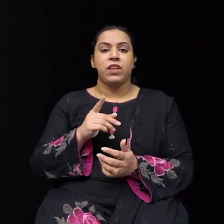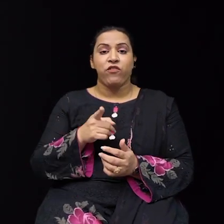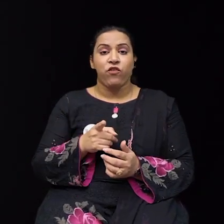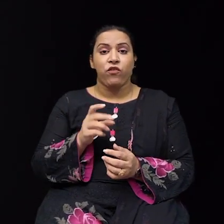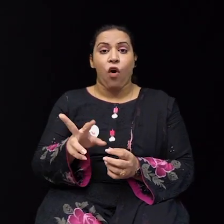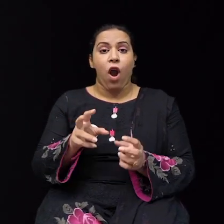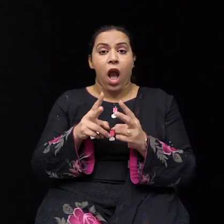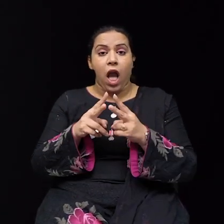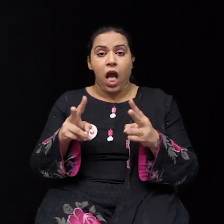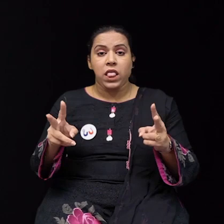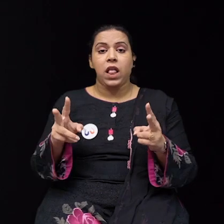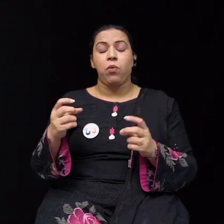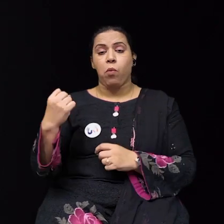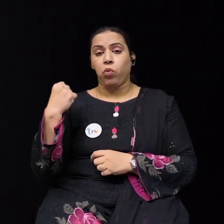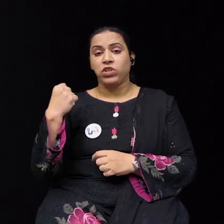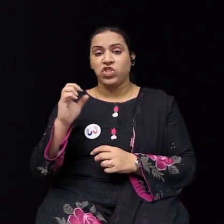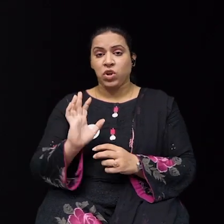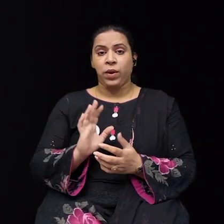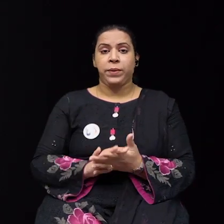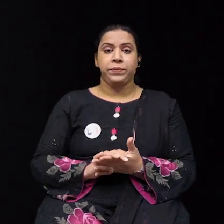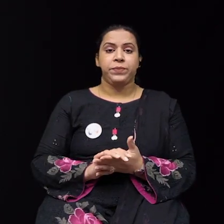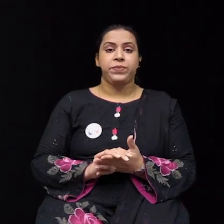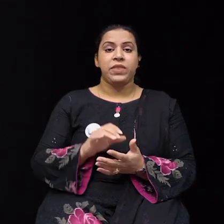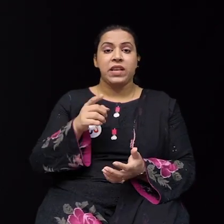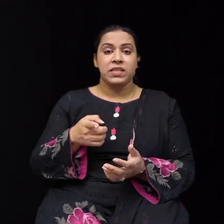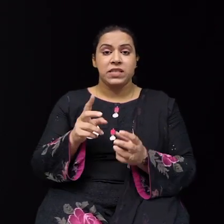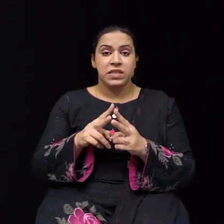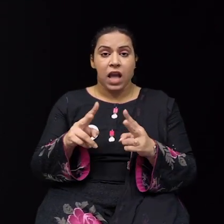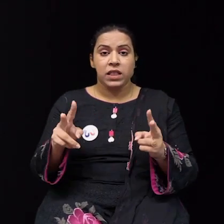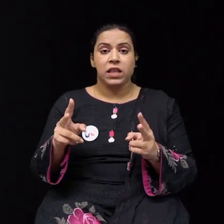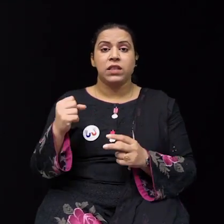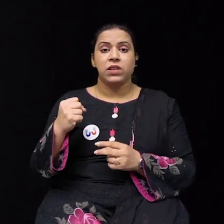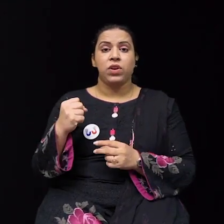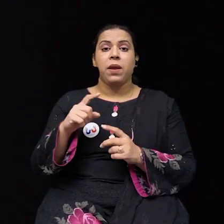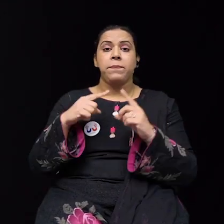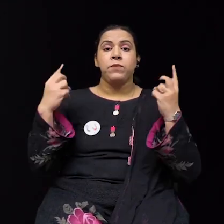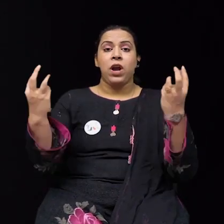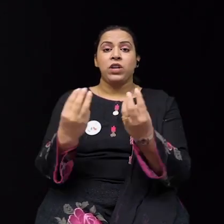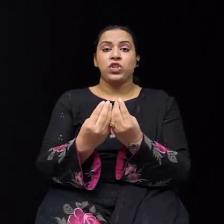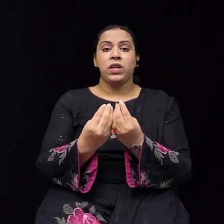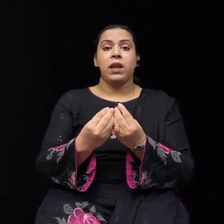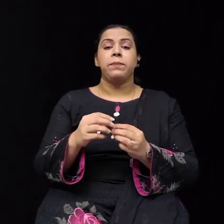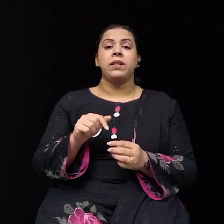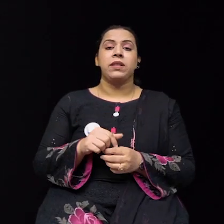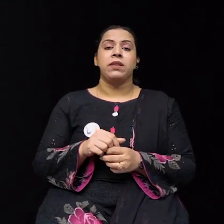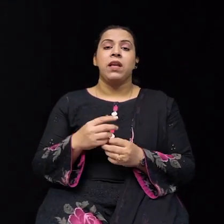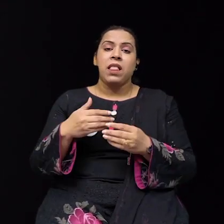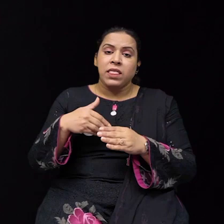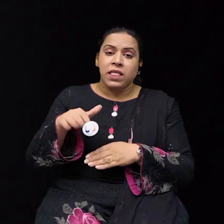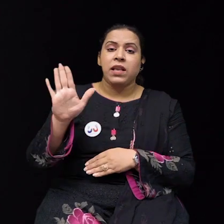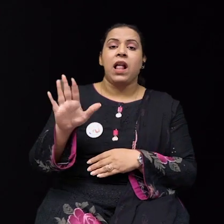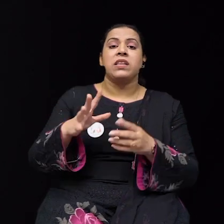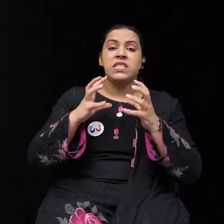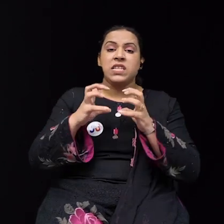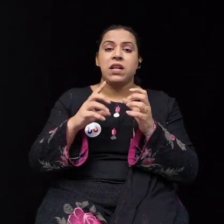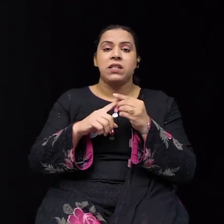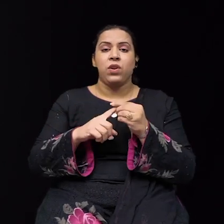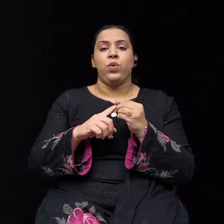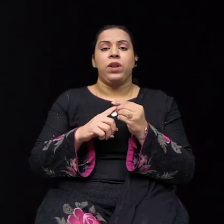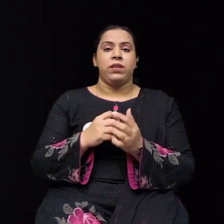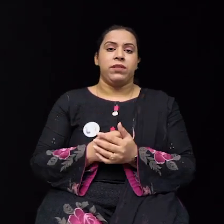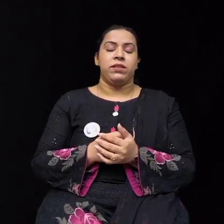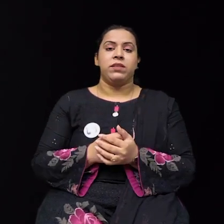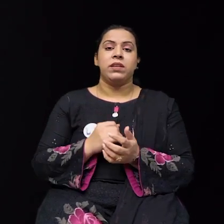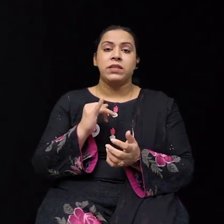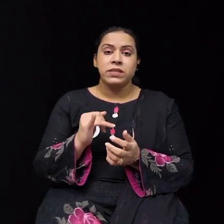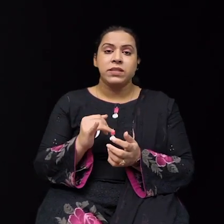وہ ایڈکشن ہے جو بہت سٹرونگ ہے۔ اس ایڈکشن کو ہمارے سوسائٹی میں سے، ہمارے معاشرے میں سے نکالنے کی سخت